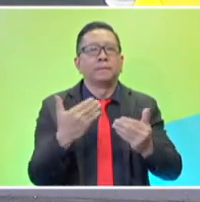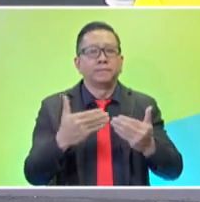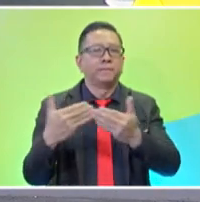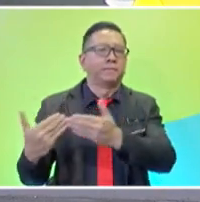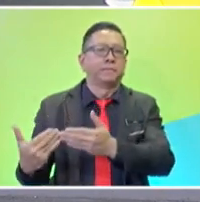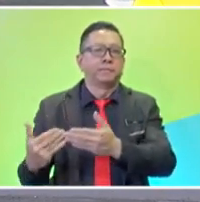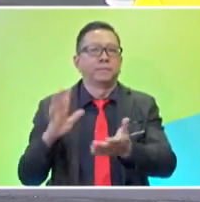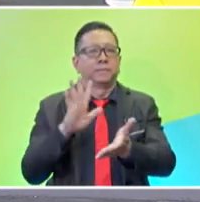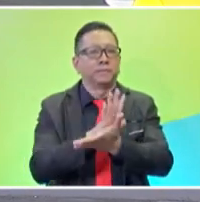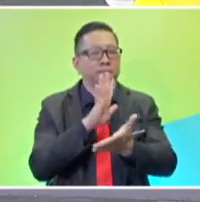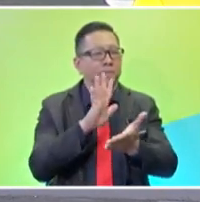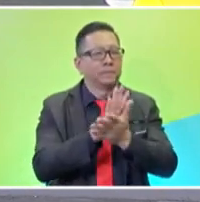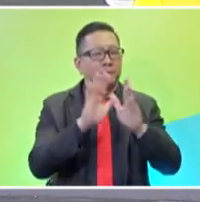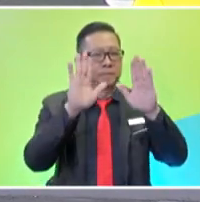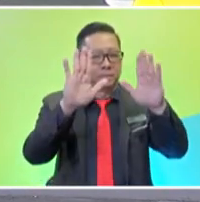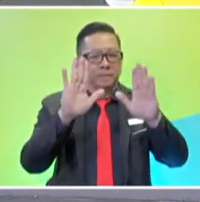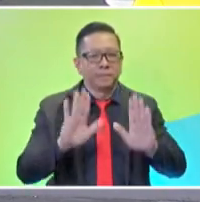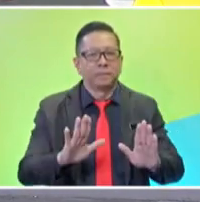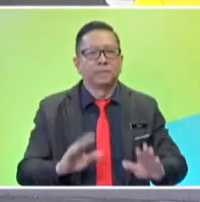papan iklan